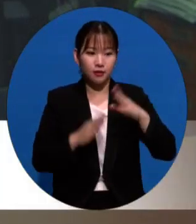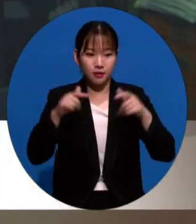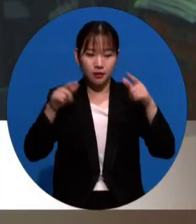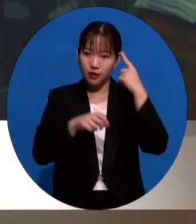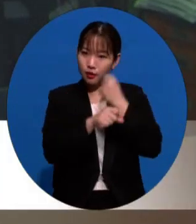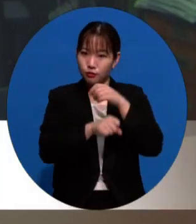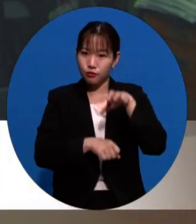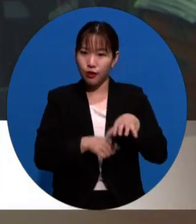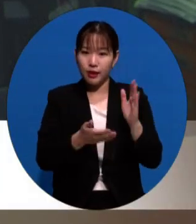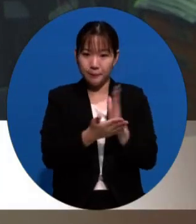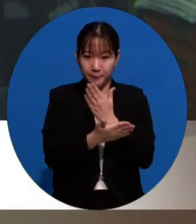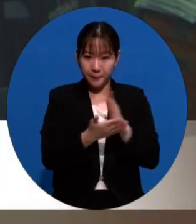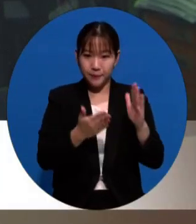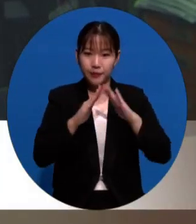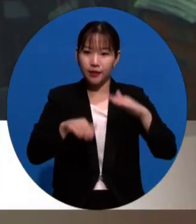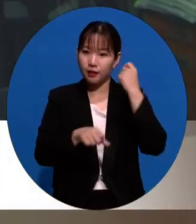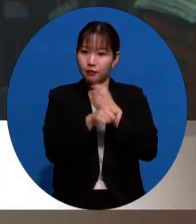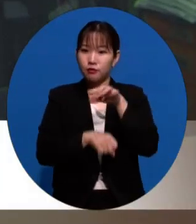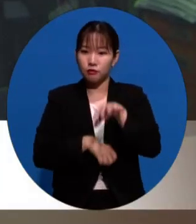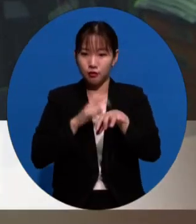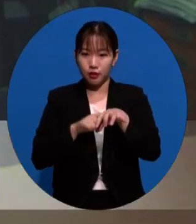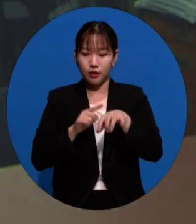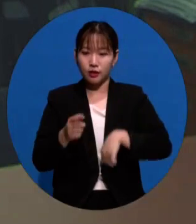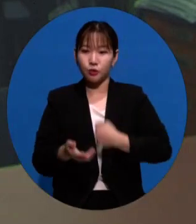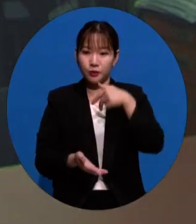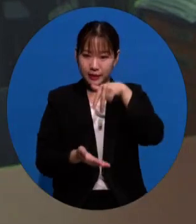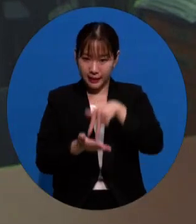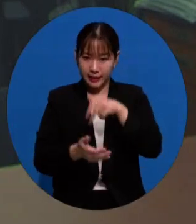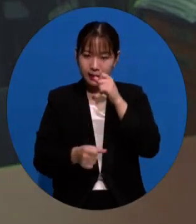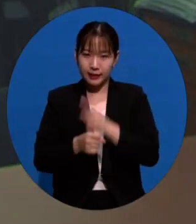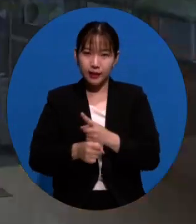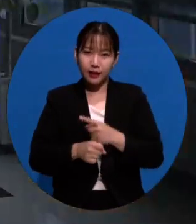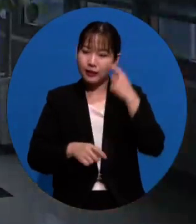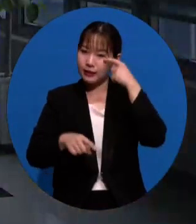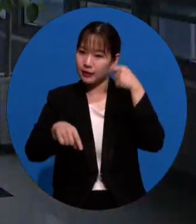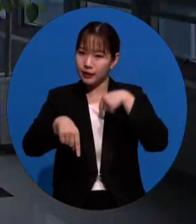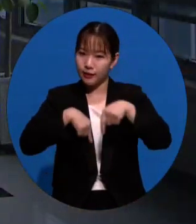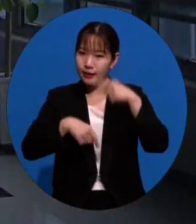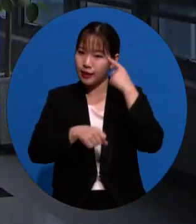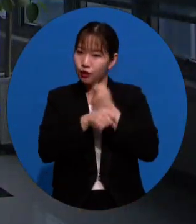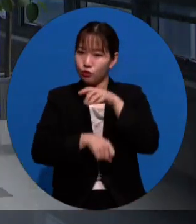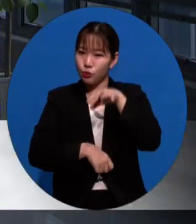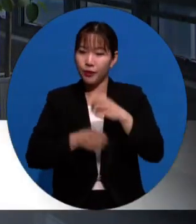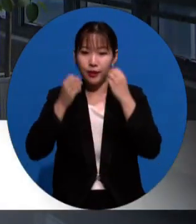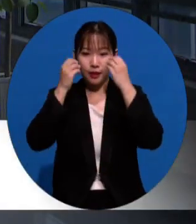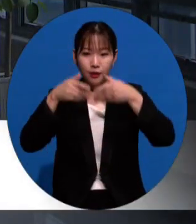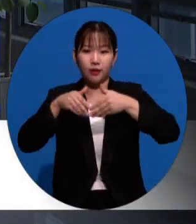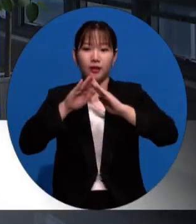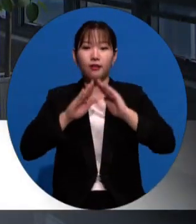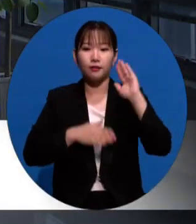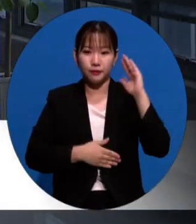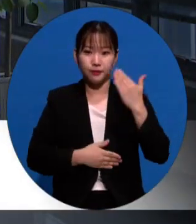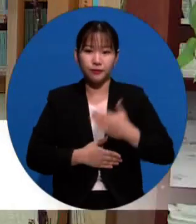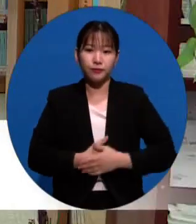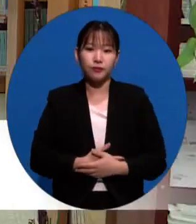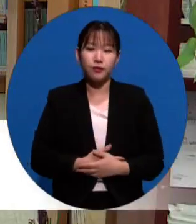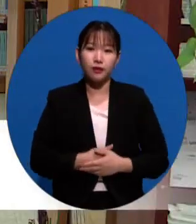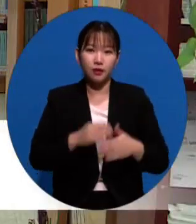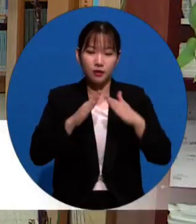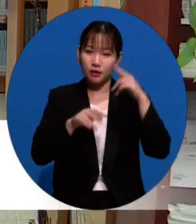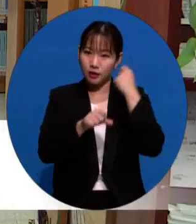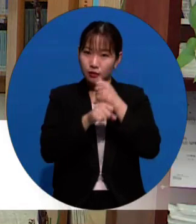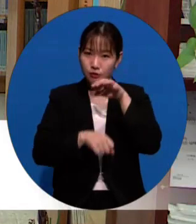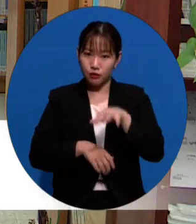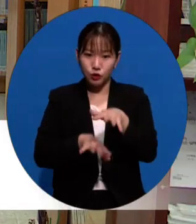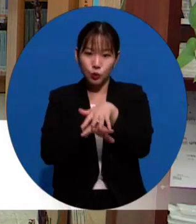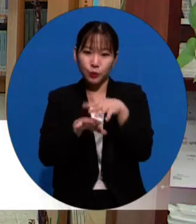광주 전남 연구원에서 분리된 전남 연구원의 독자적 정책 연구 기관으로 새롭게 출범했습니다 전남